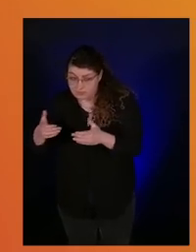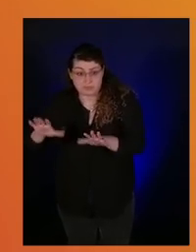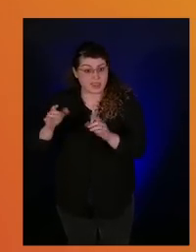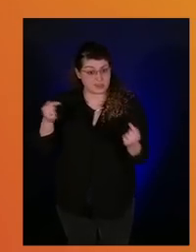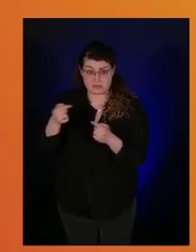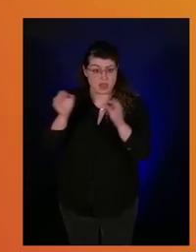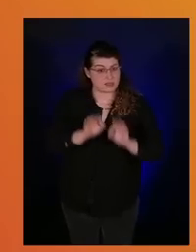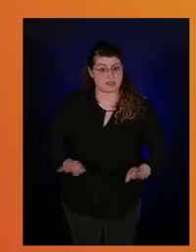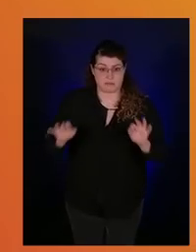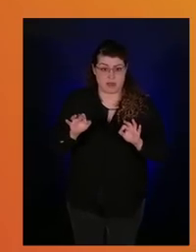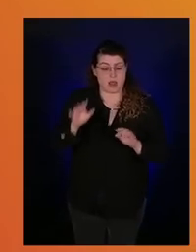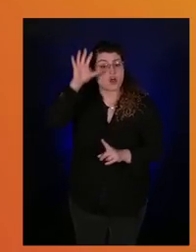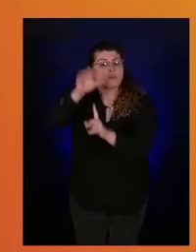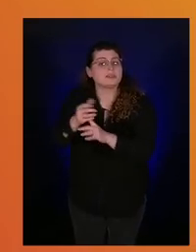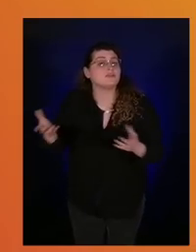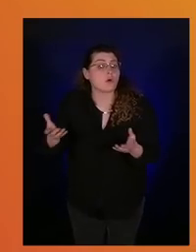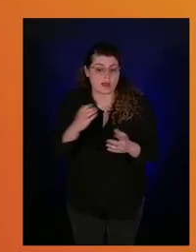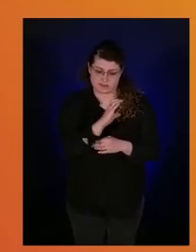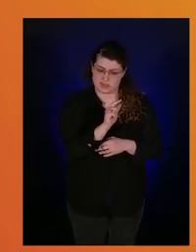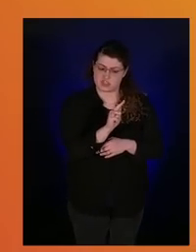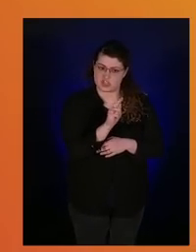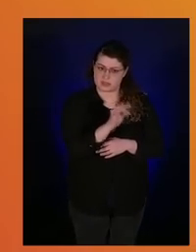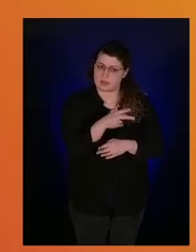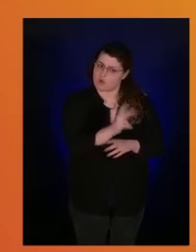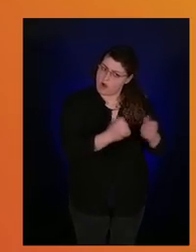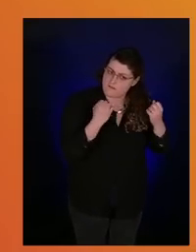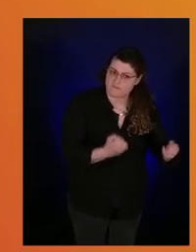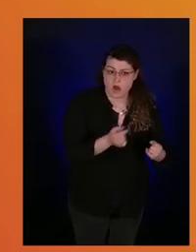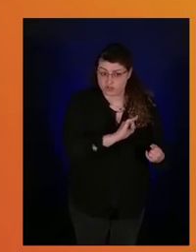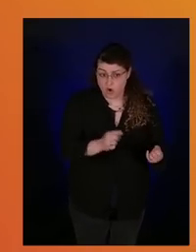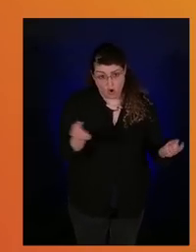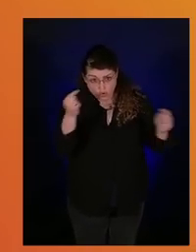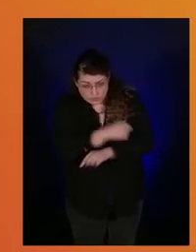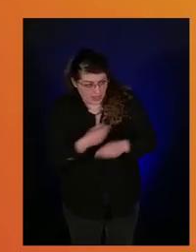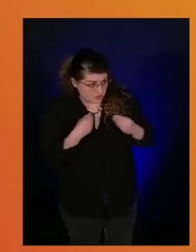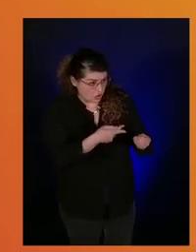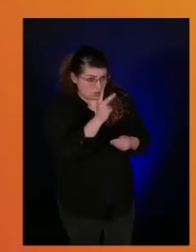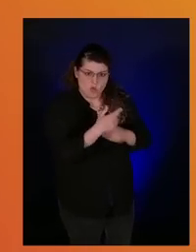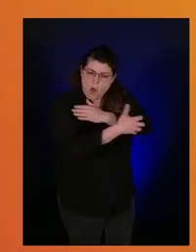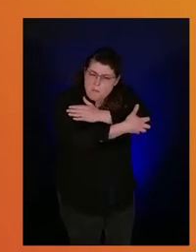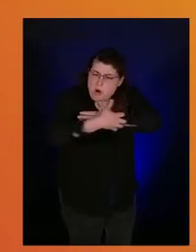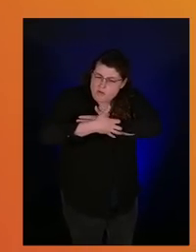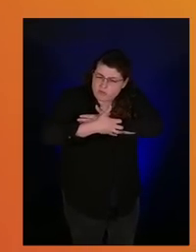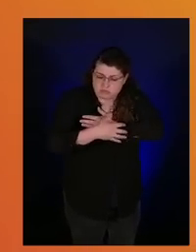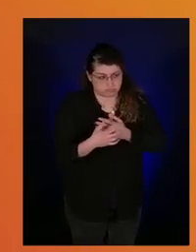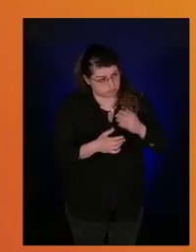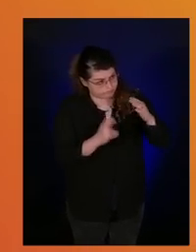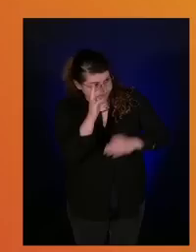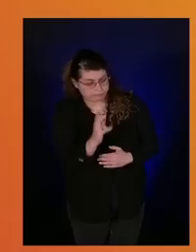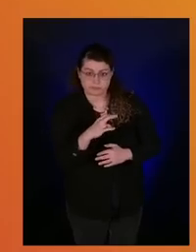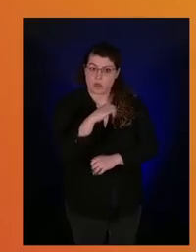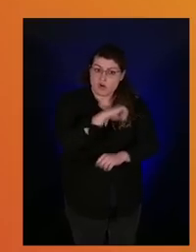avec l'objectif non pas de renforcer la CGT, mais bien de l'appauvrir et de devenir une organisation